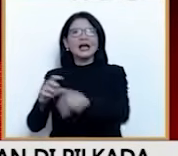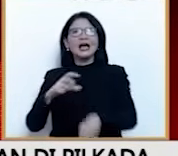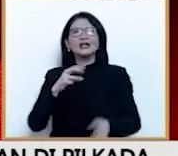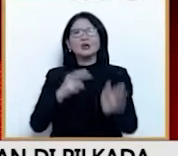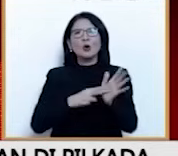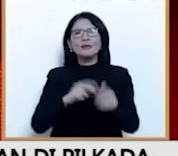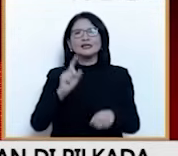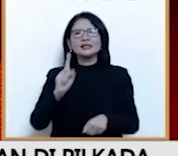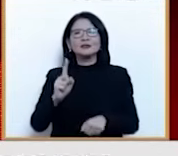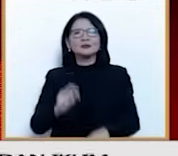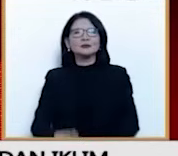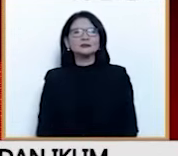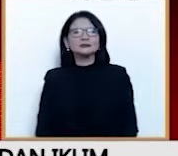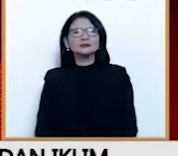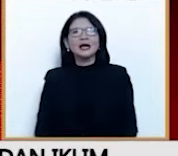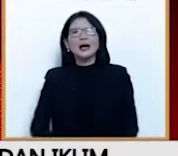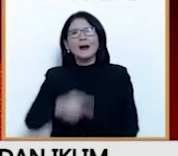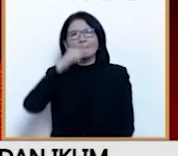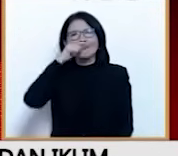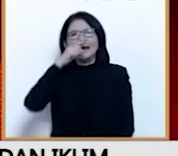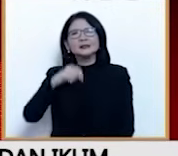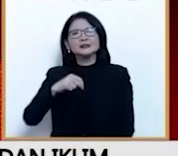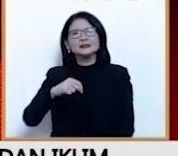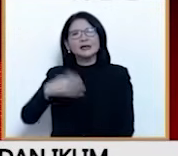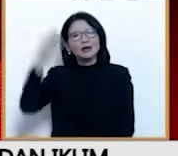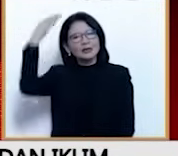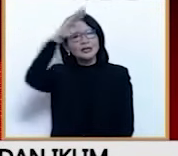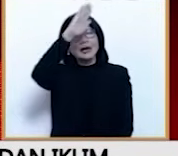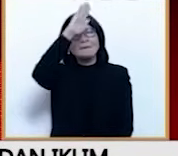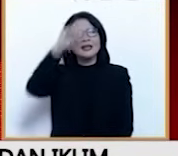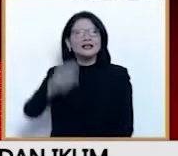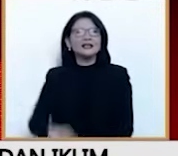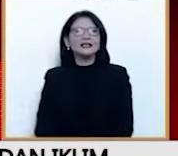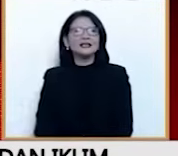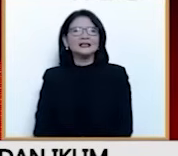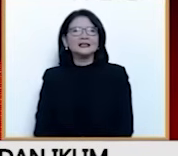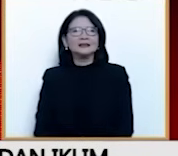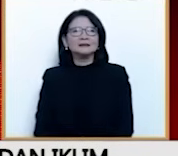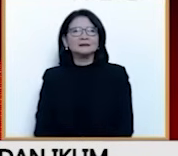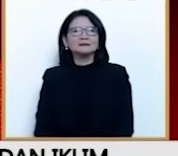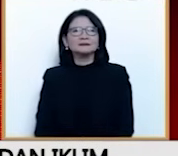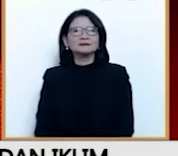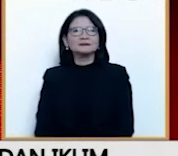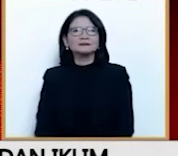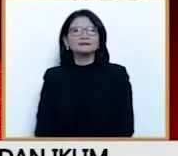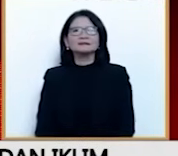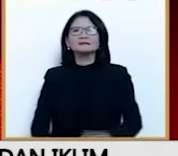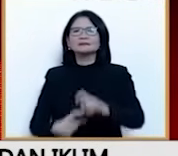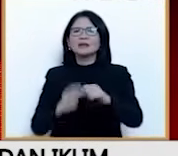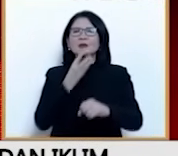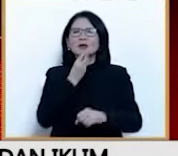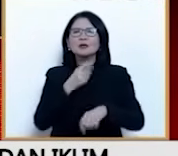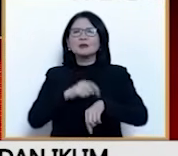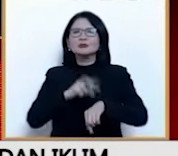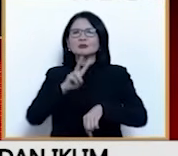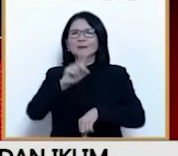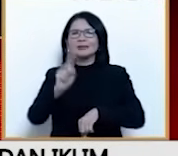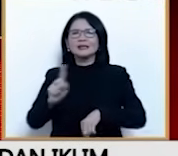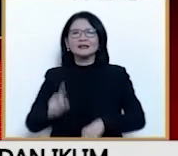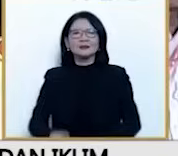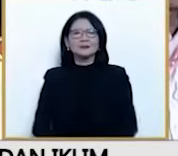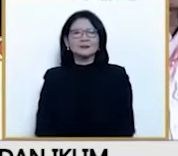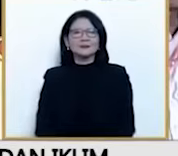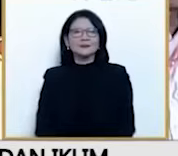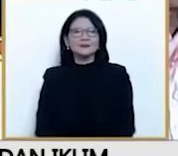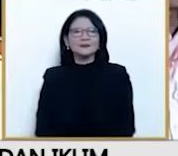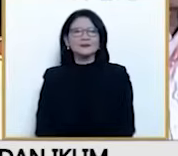1, Bapak Ridwan Kamil dan Bapak Suswono, untuk menyampaikan pernyataan penutup. Waktunya 2 menit sejak Bapak berbicara, kami